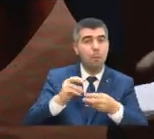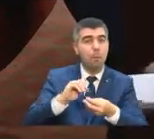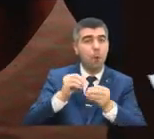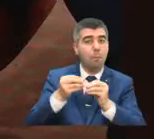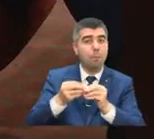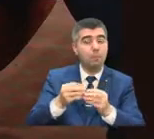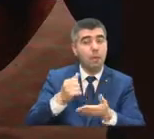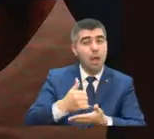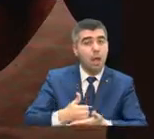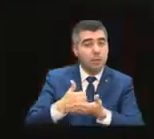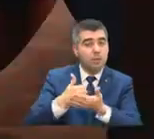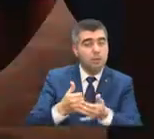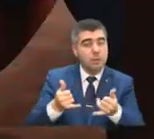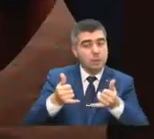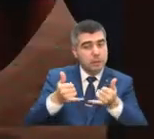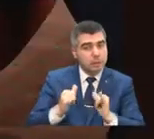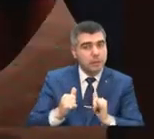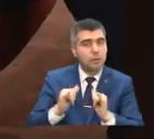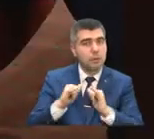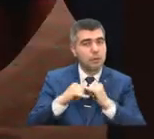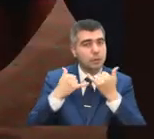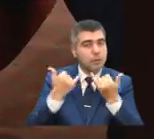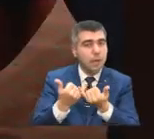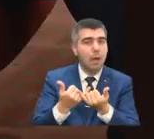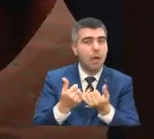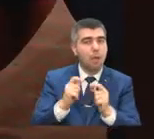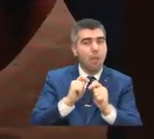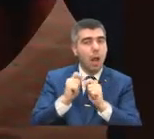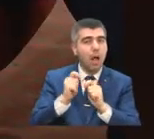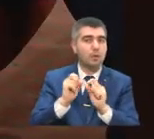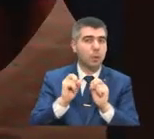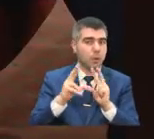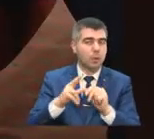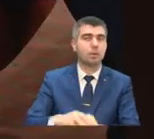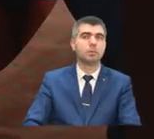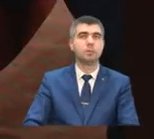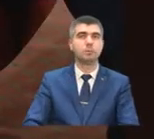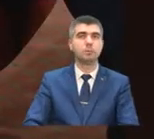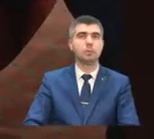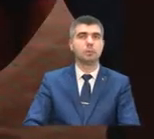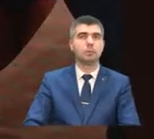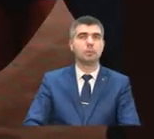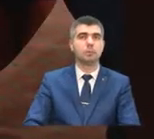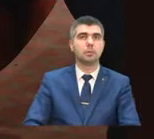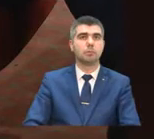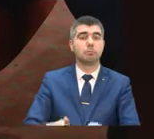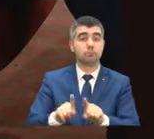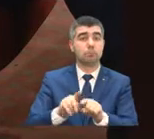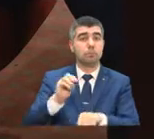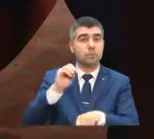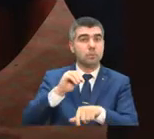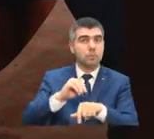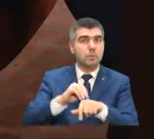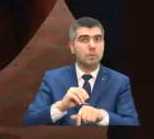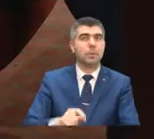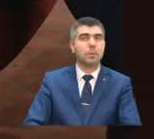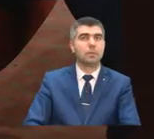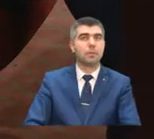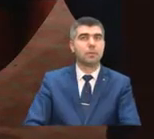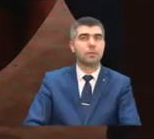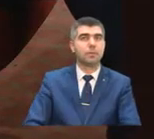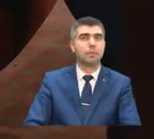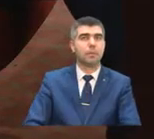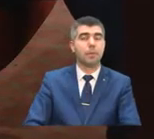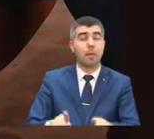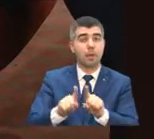نتجلسوا ونتناقشوا علاش. إذن أعتقد هذا تزيد أكد المسألة اللي قلت